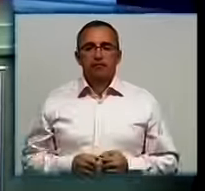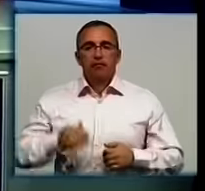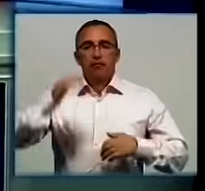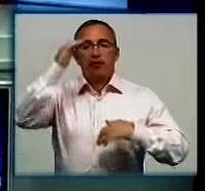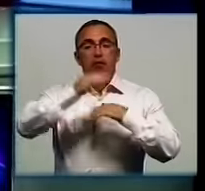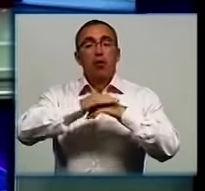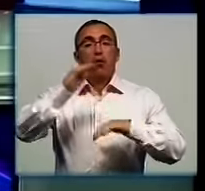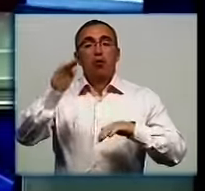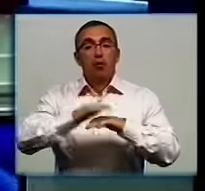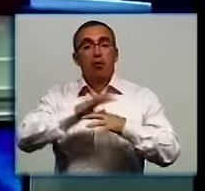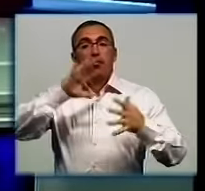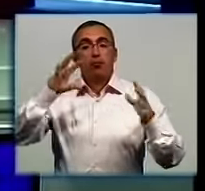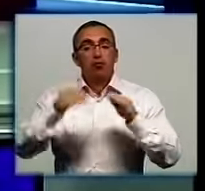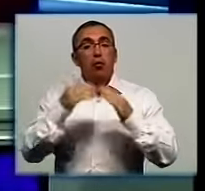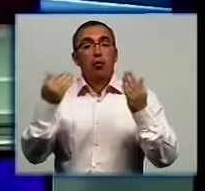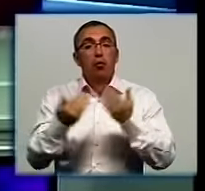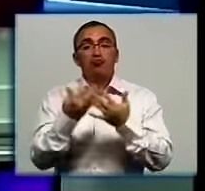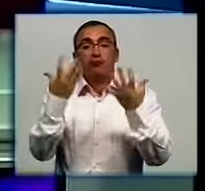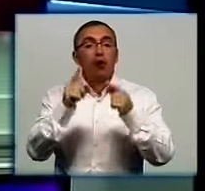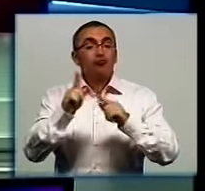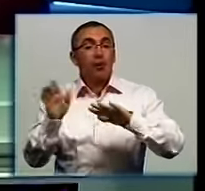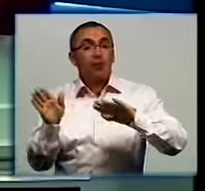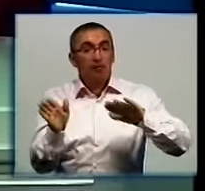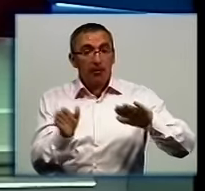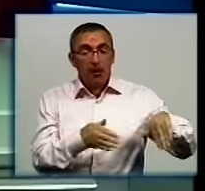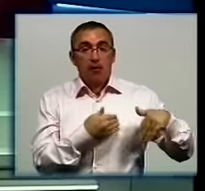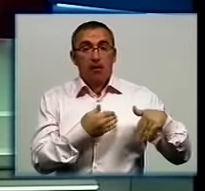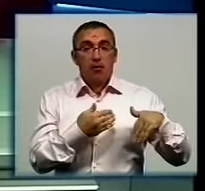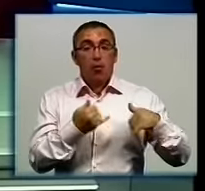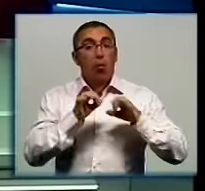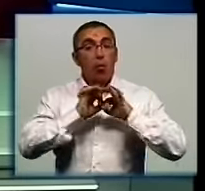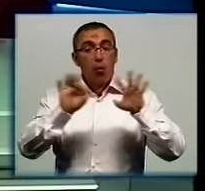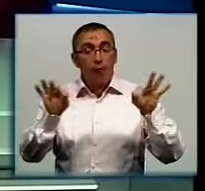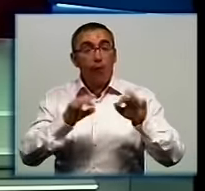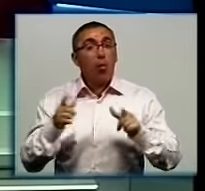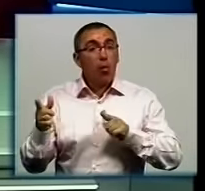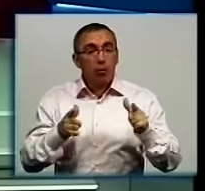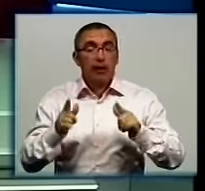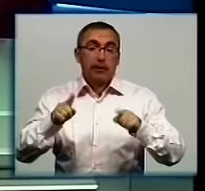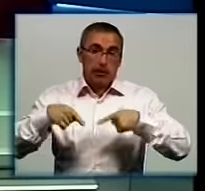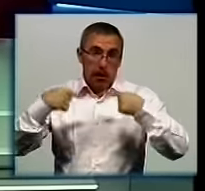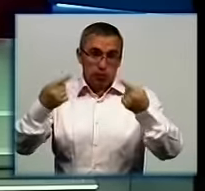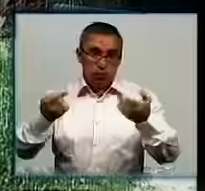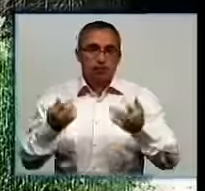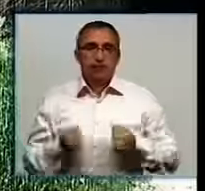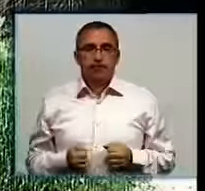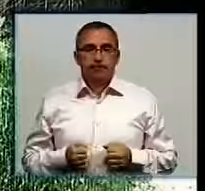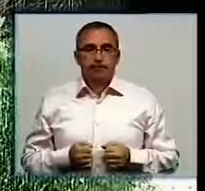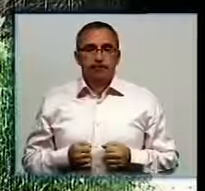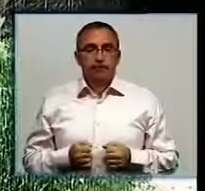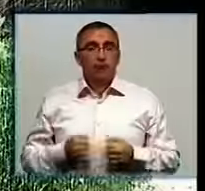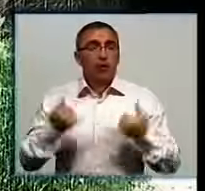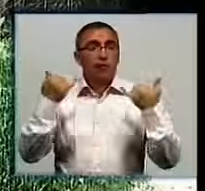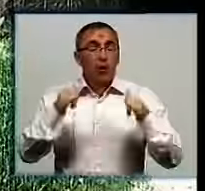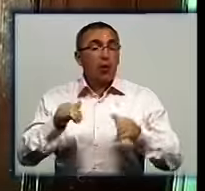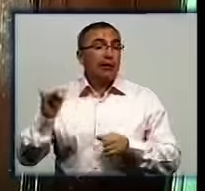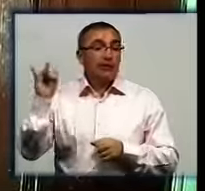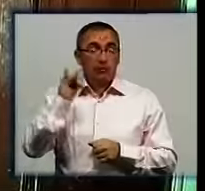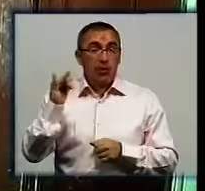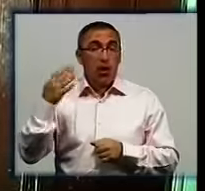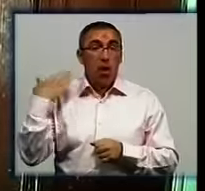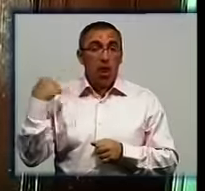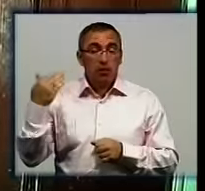вечір добрий. Підсумовуємо новини дня, що минає. Мене звуть Анастасія Мусатенко, а у випуску вам готували наступне. Вражаюча історія. В